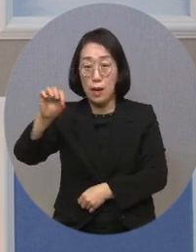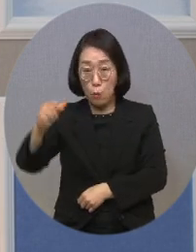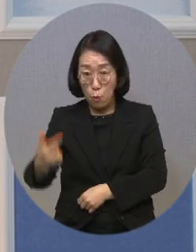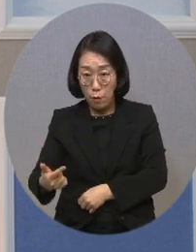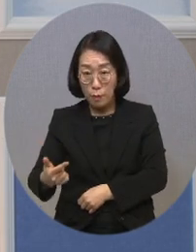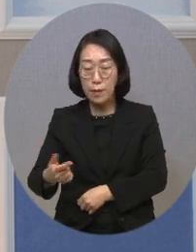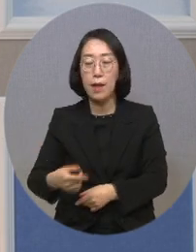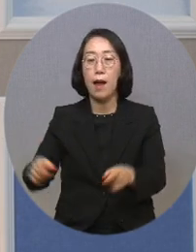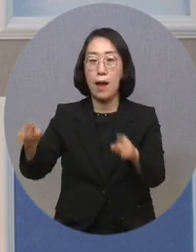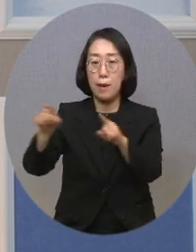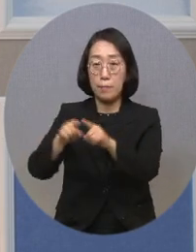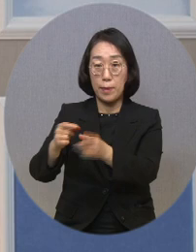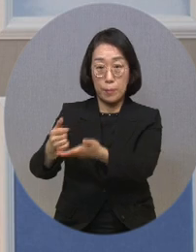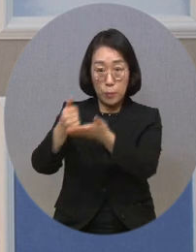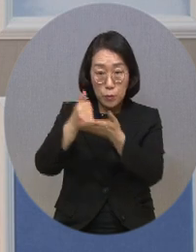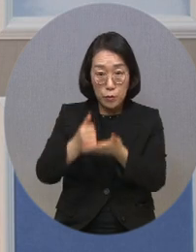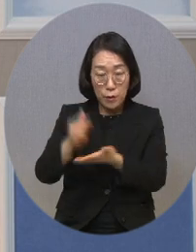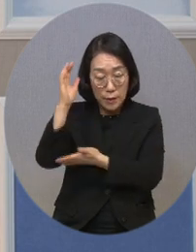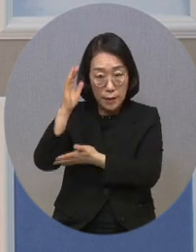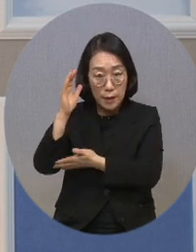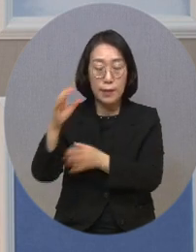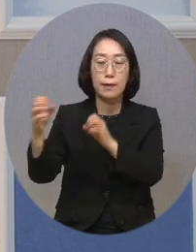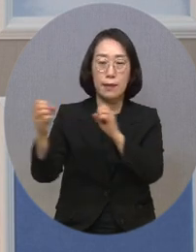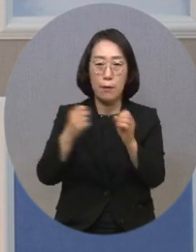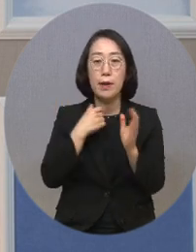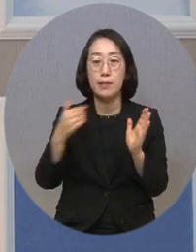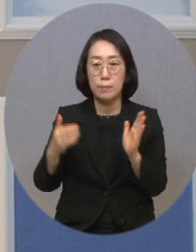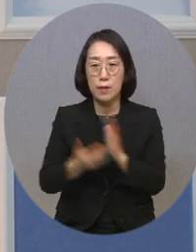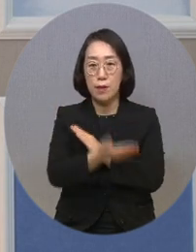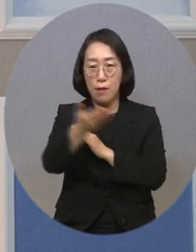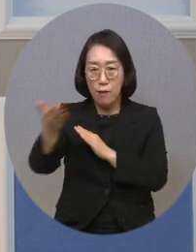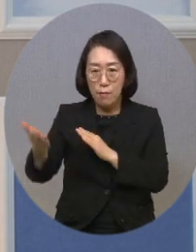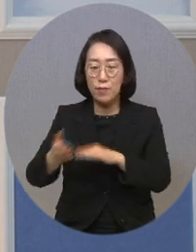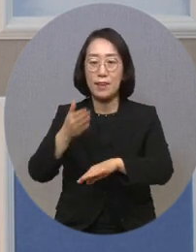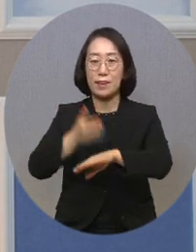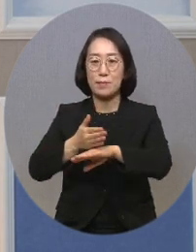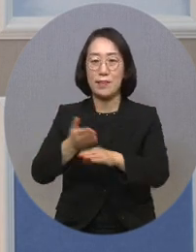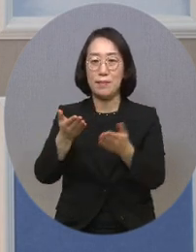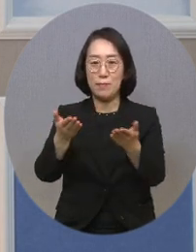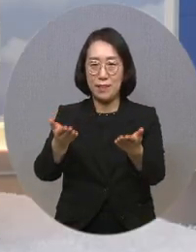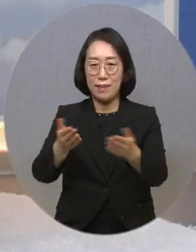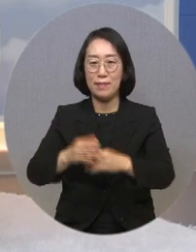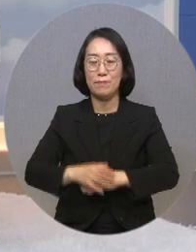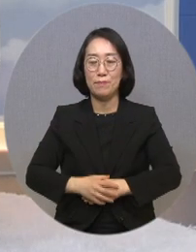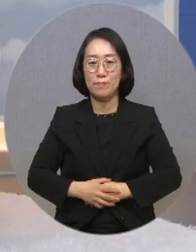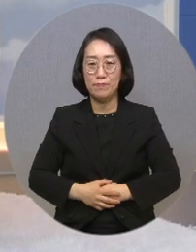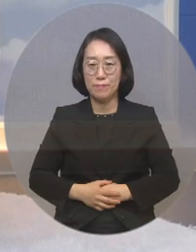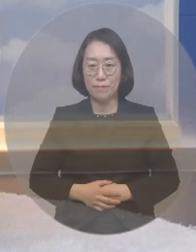사회복지에 대한 전반적인 이야기를 나눠봤습니다. 시청해주신 여러분 고맙습니다.